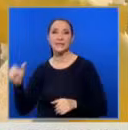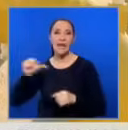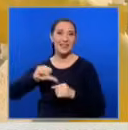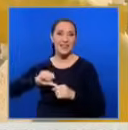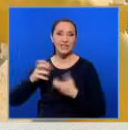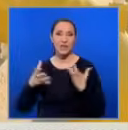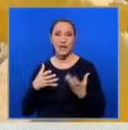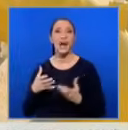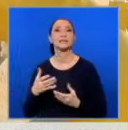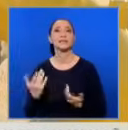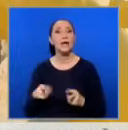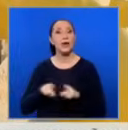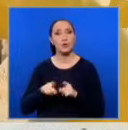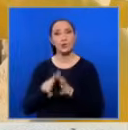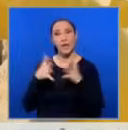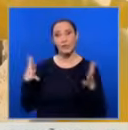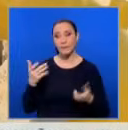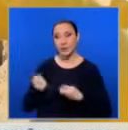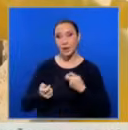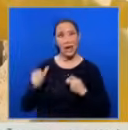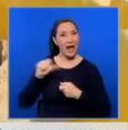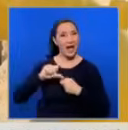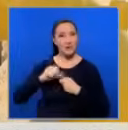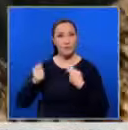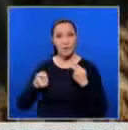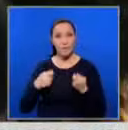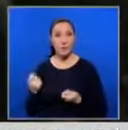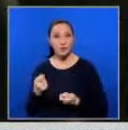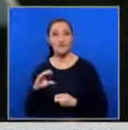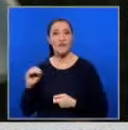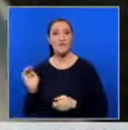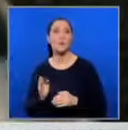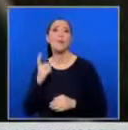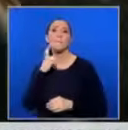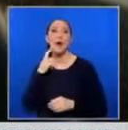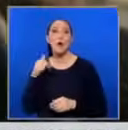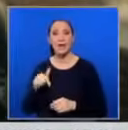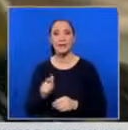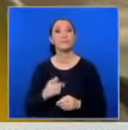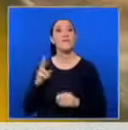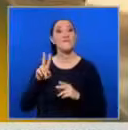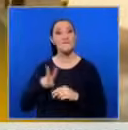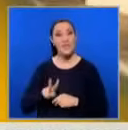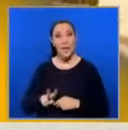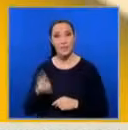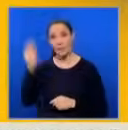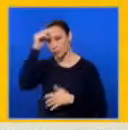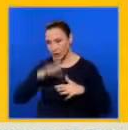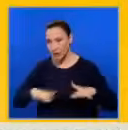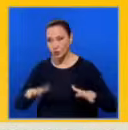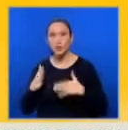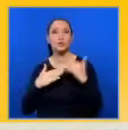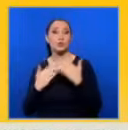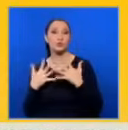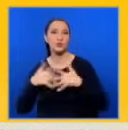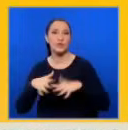до най-голямата газова борса в Европа – Баумгартен край Виена. На българска територия строителството на съоръжението започва през